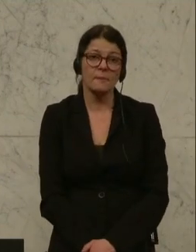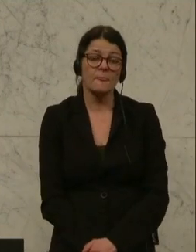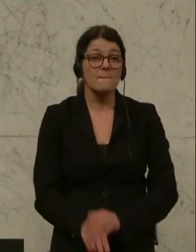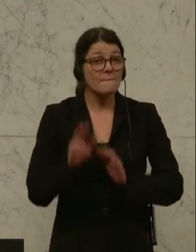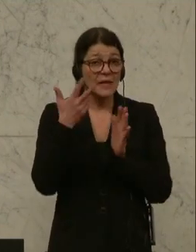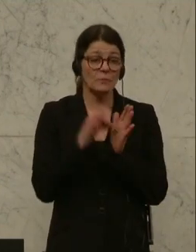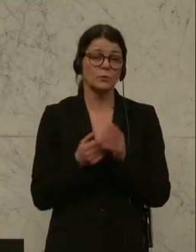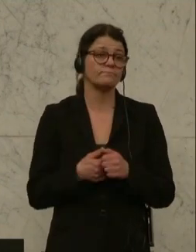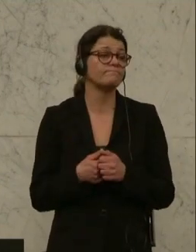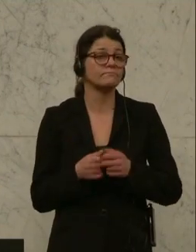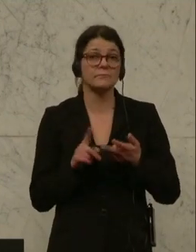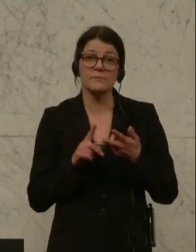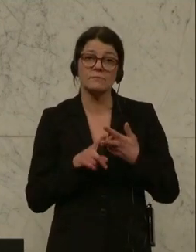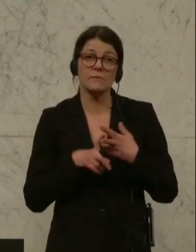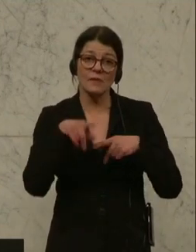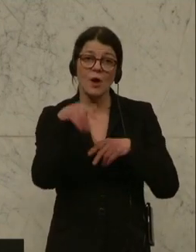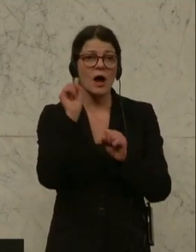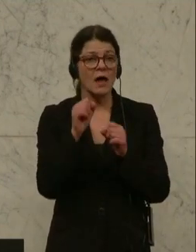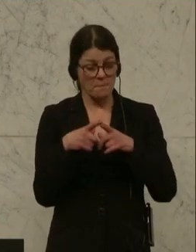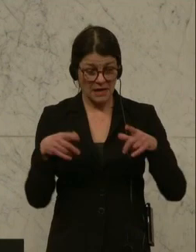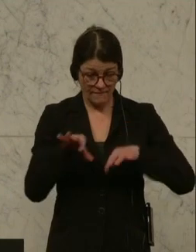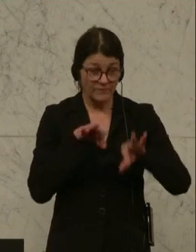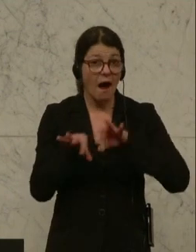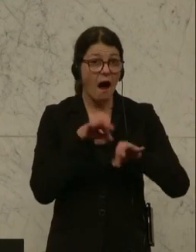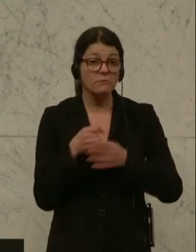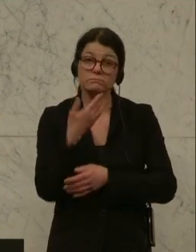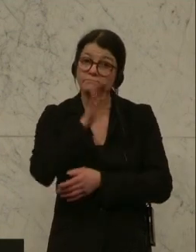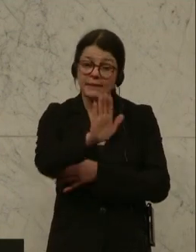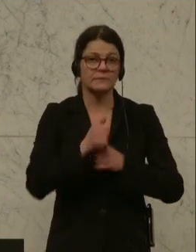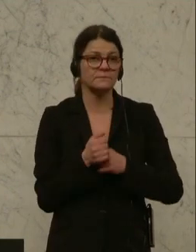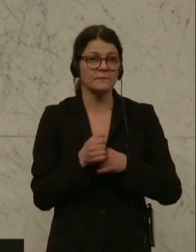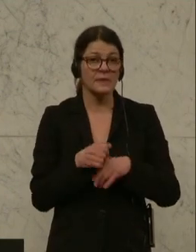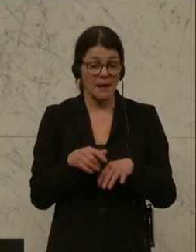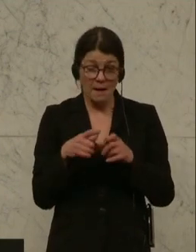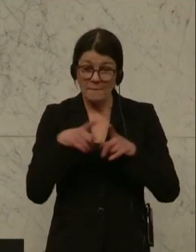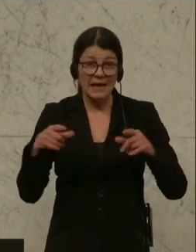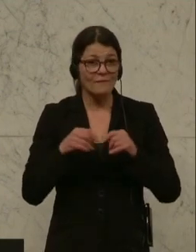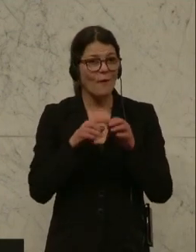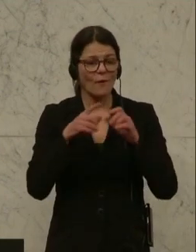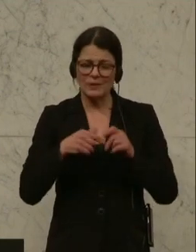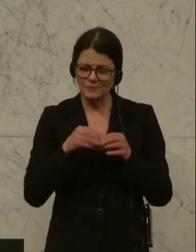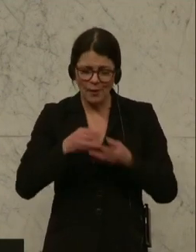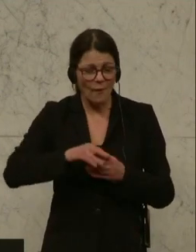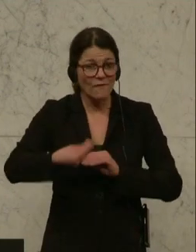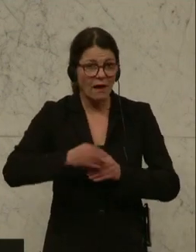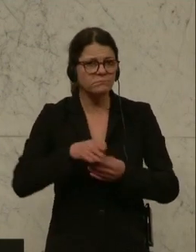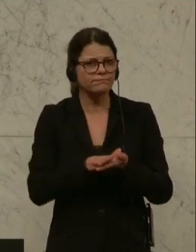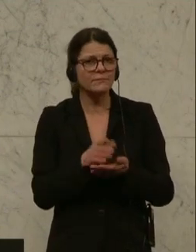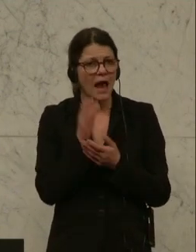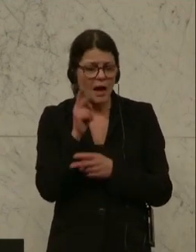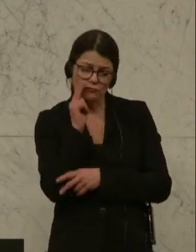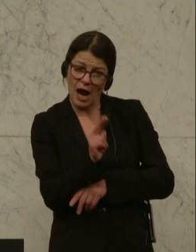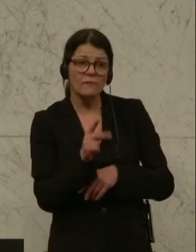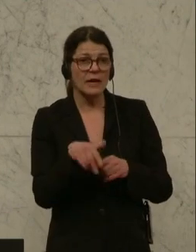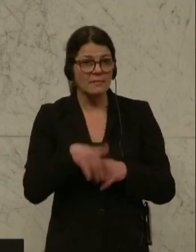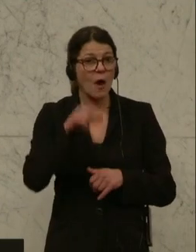drittens sie können bei der Briefwahl ihr briefku werden und verfolgen mittels QR-Code und sehen